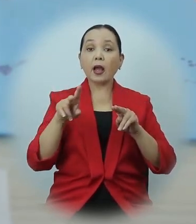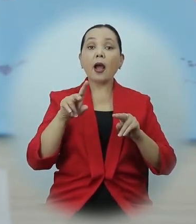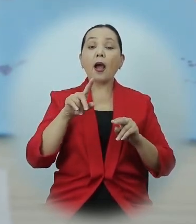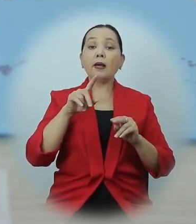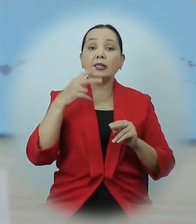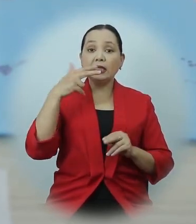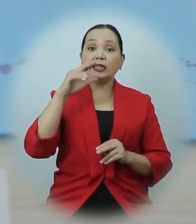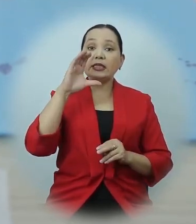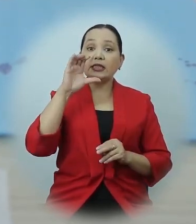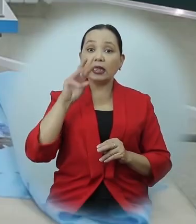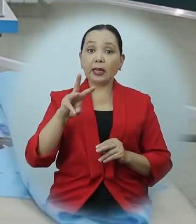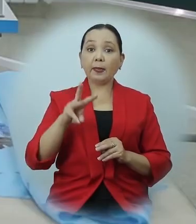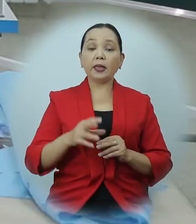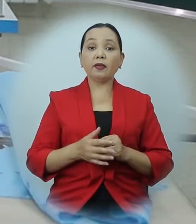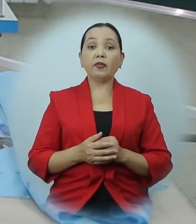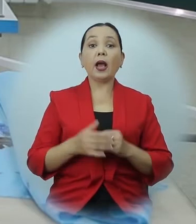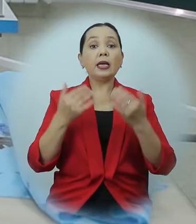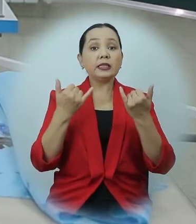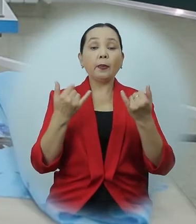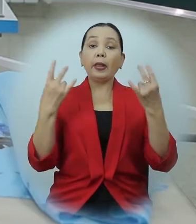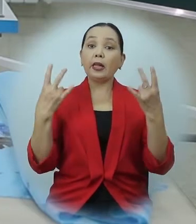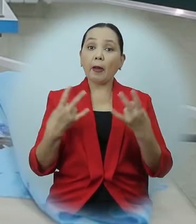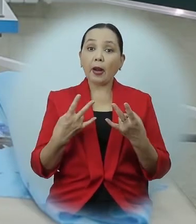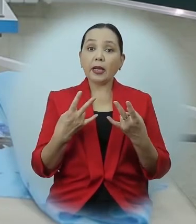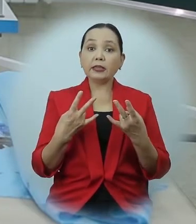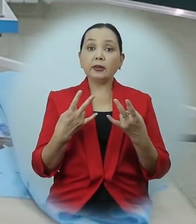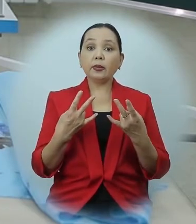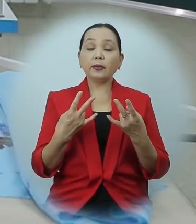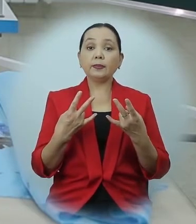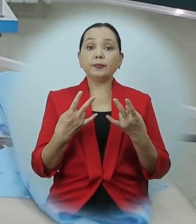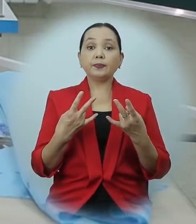30 сантиметров. Теперь необходимо